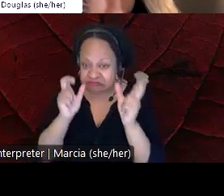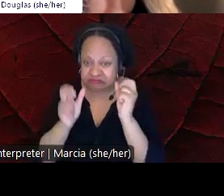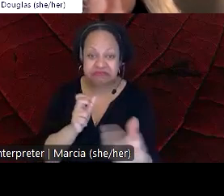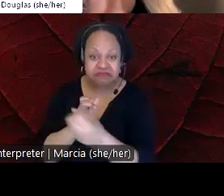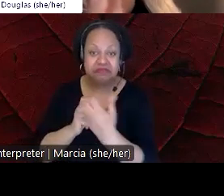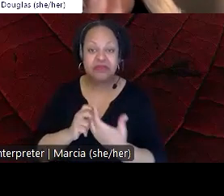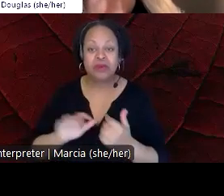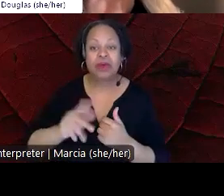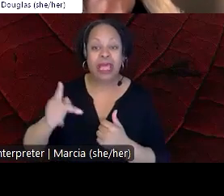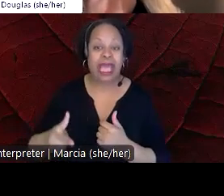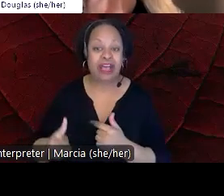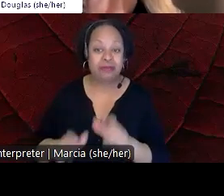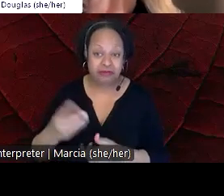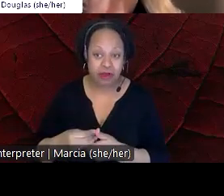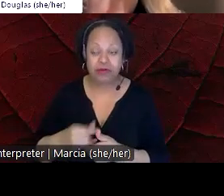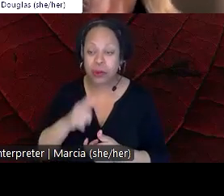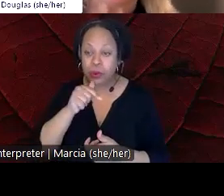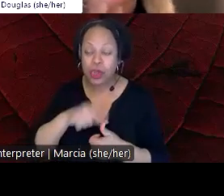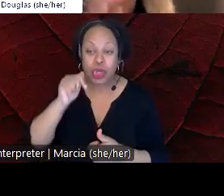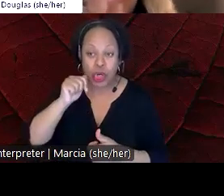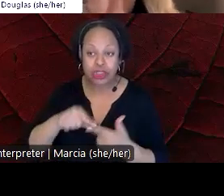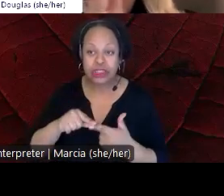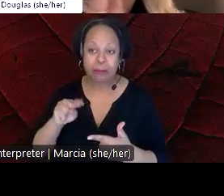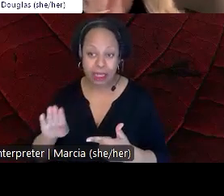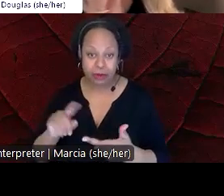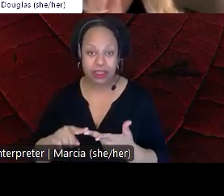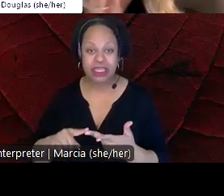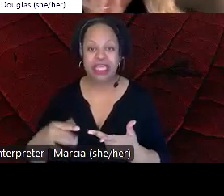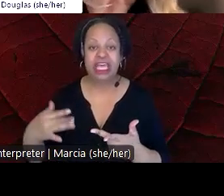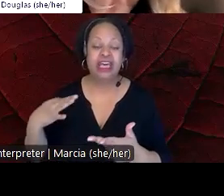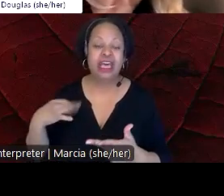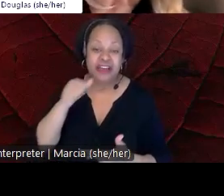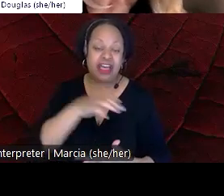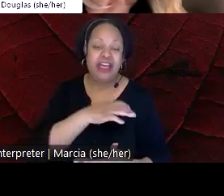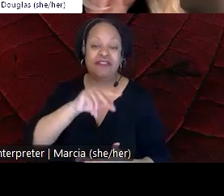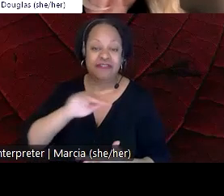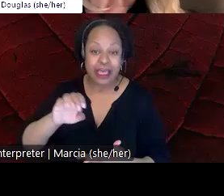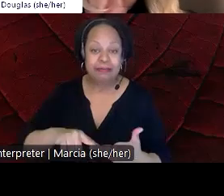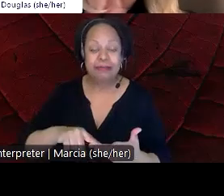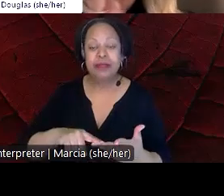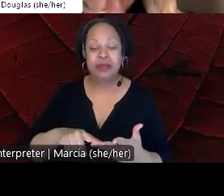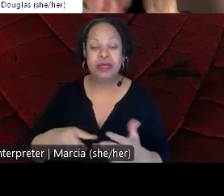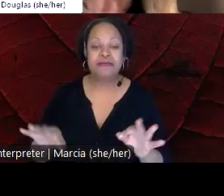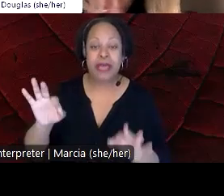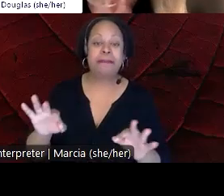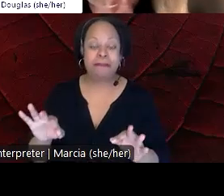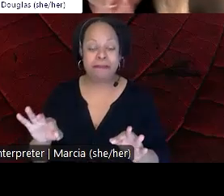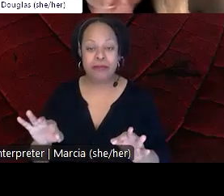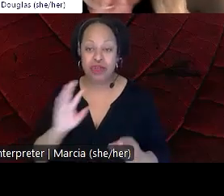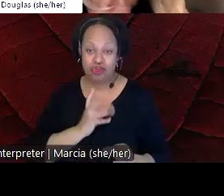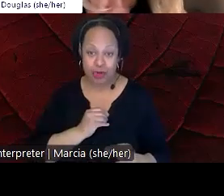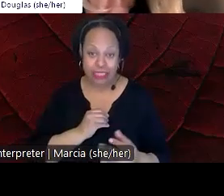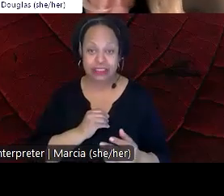à leur expérience. Habituellement, la moitié donc des participants donc sont des